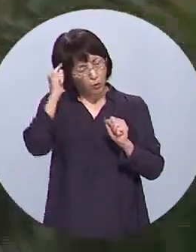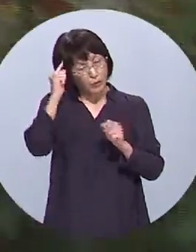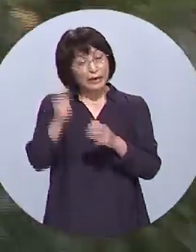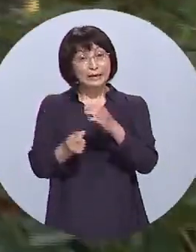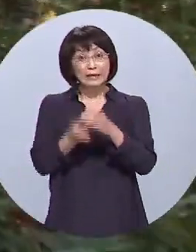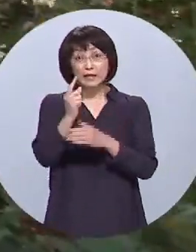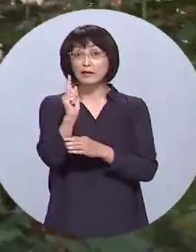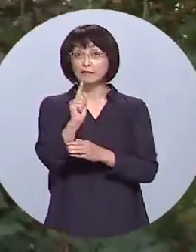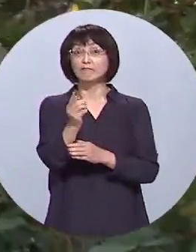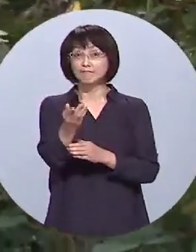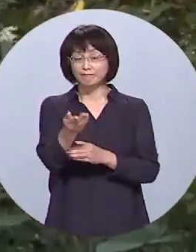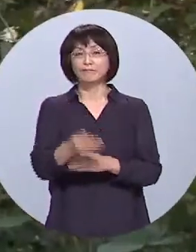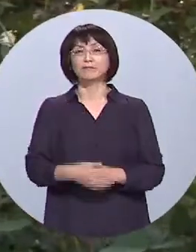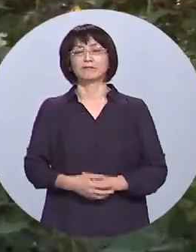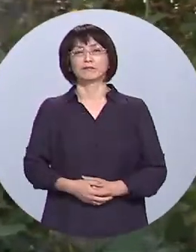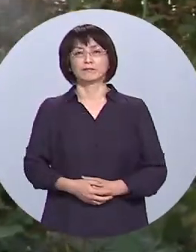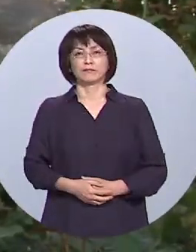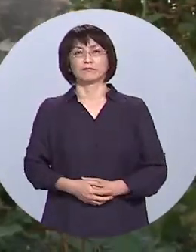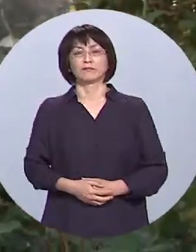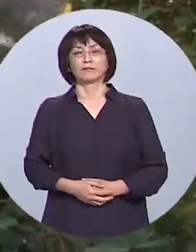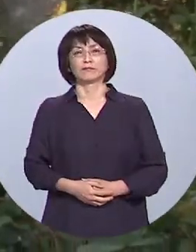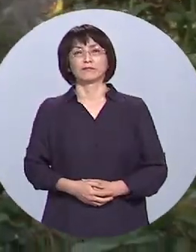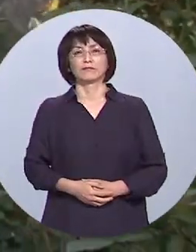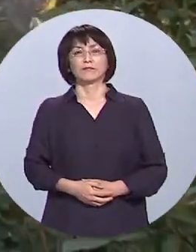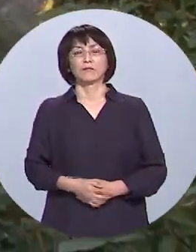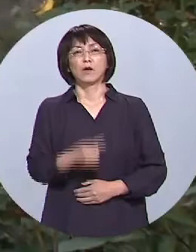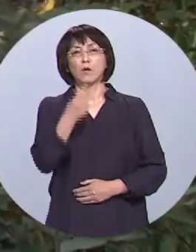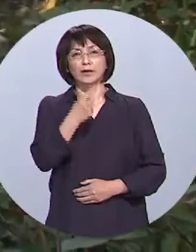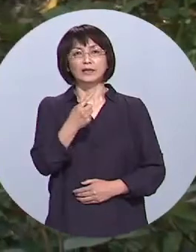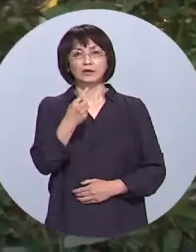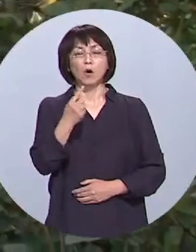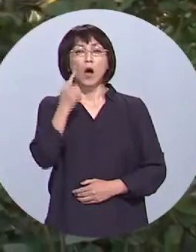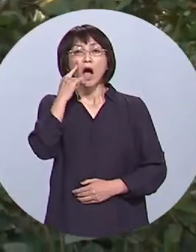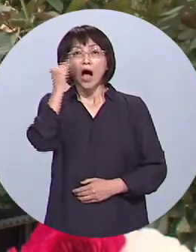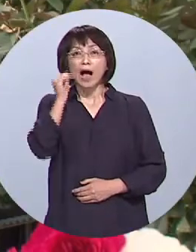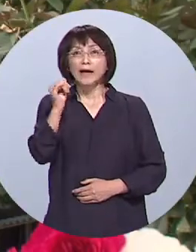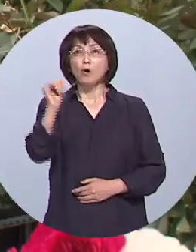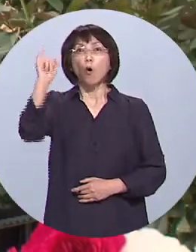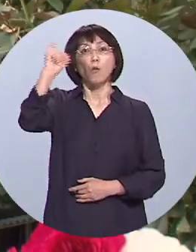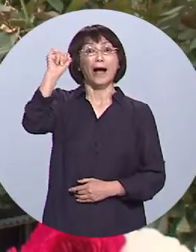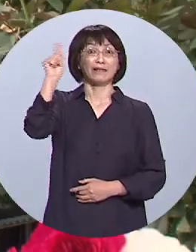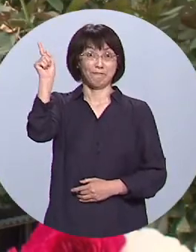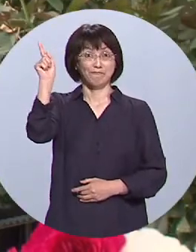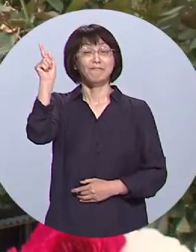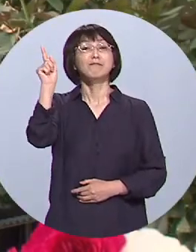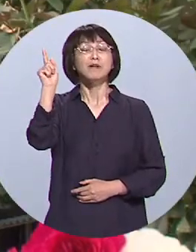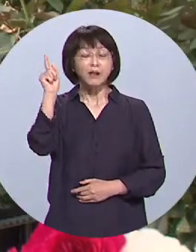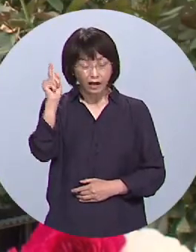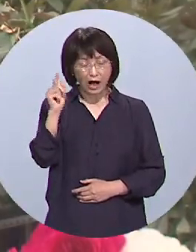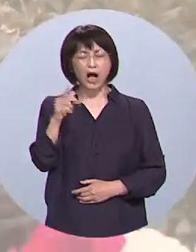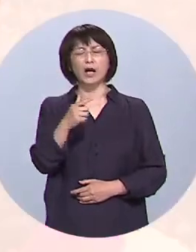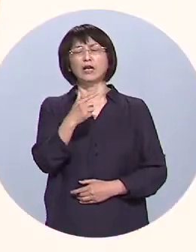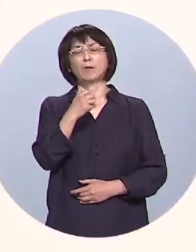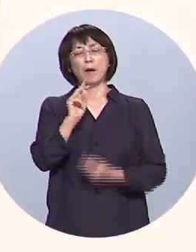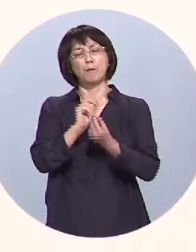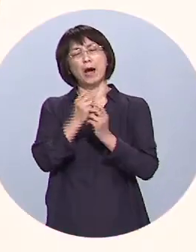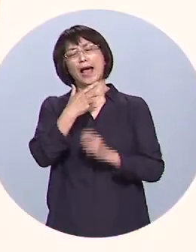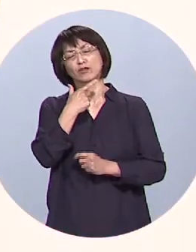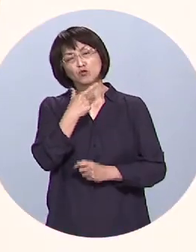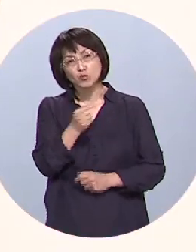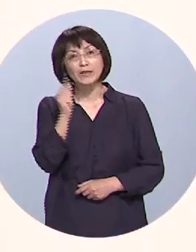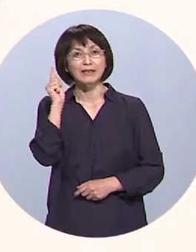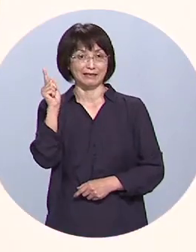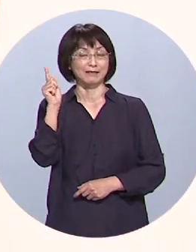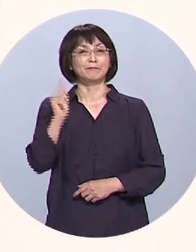けというか、う ん、はい、 それはどう。 私のひいおばあちゃんがすごくバラが大好きだったんですね。 そうなんです